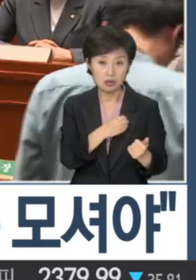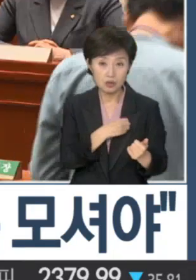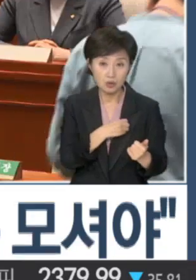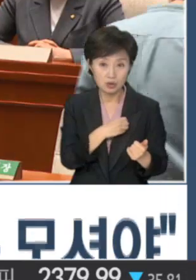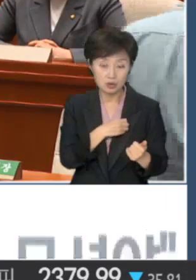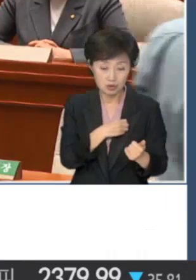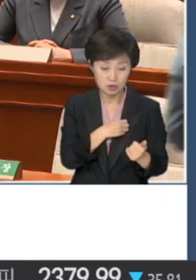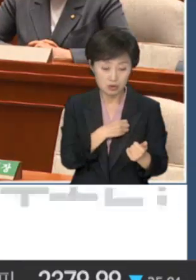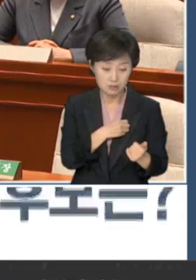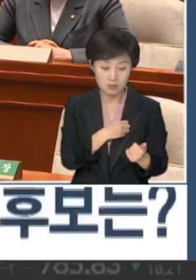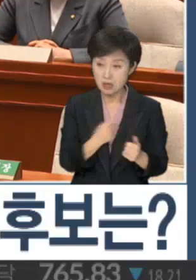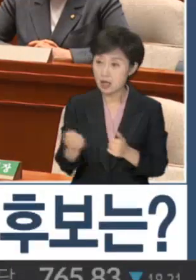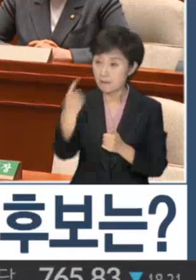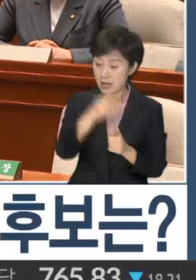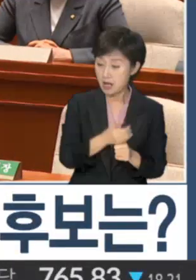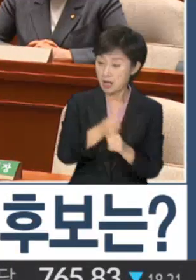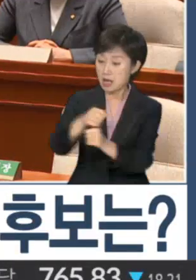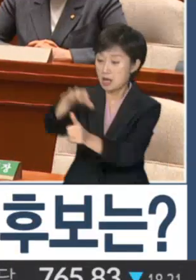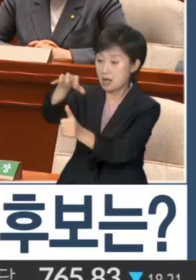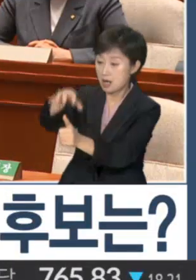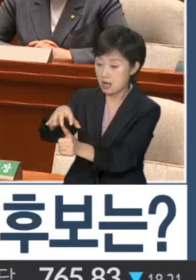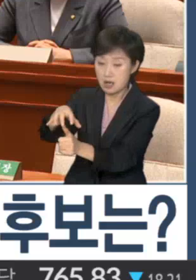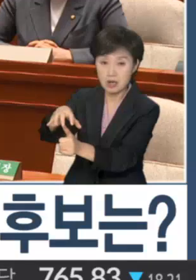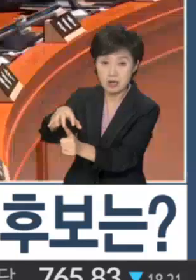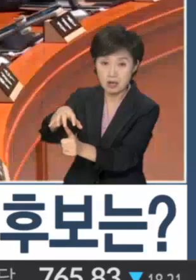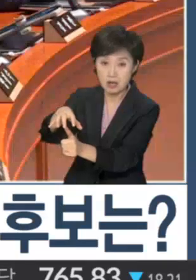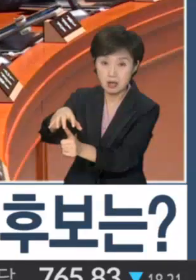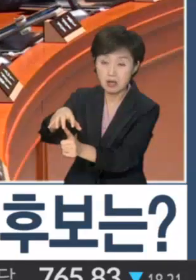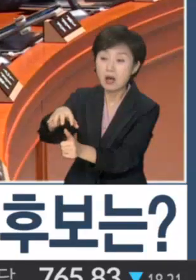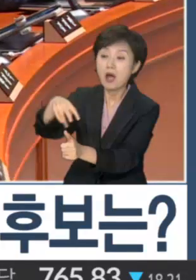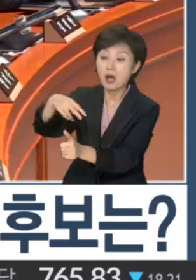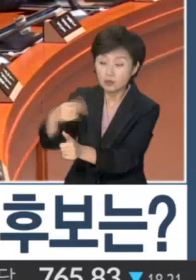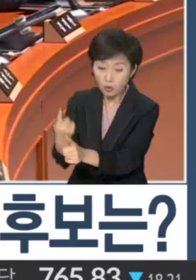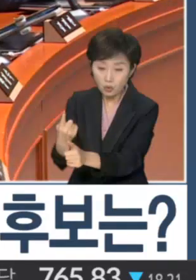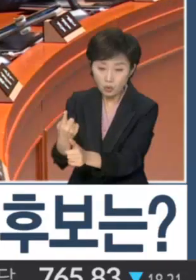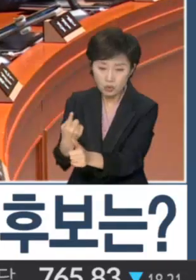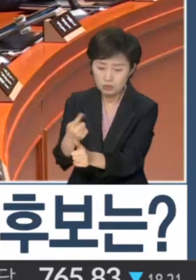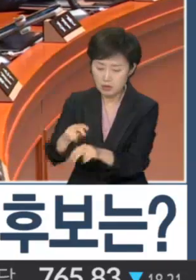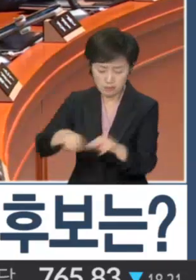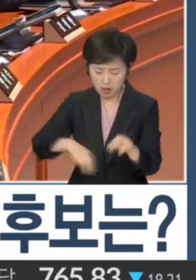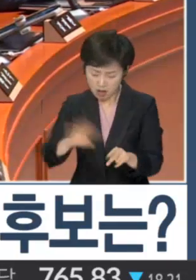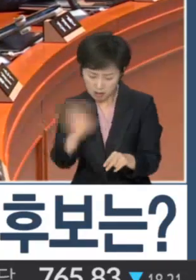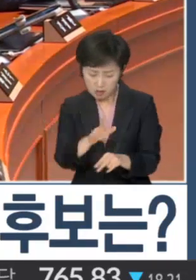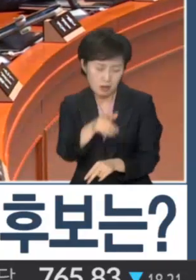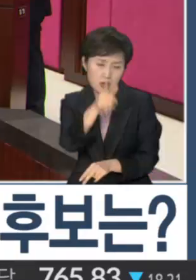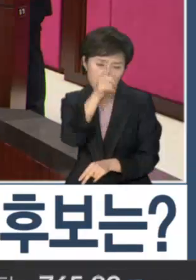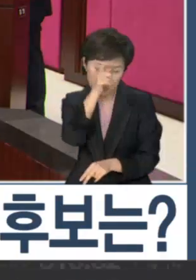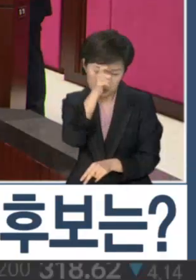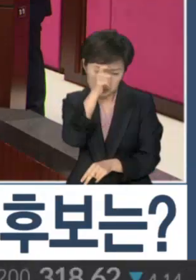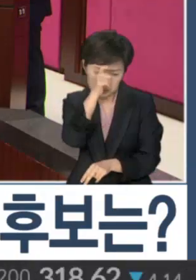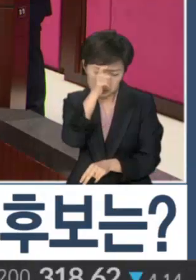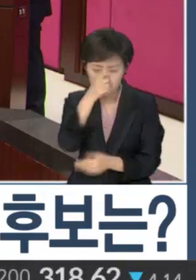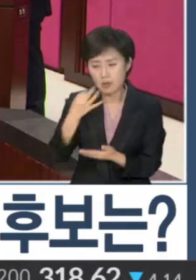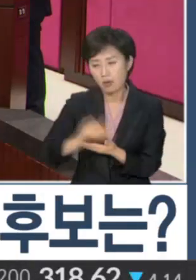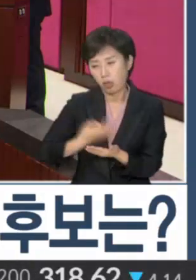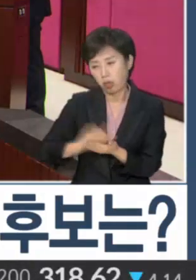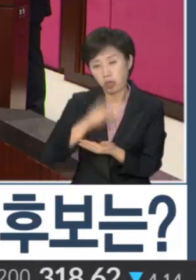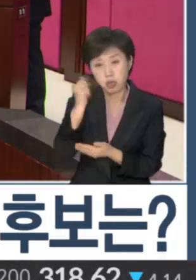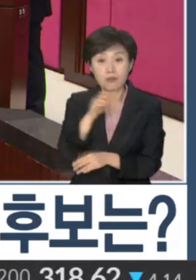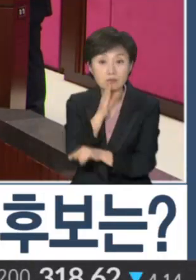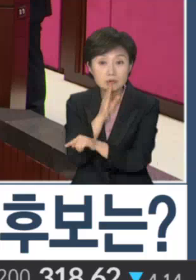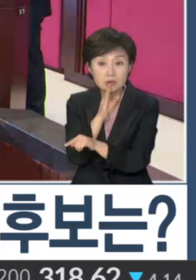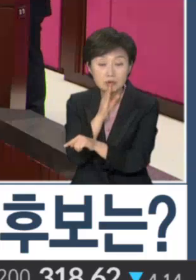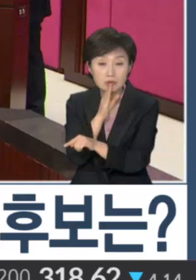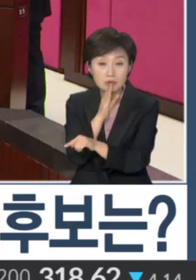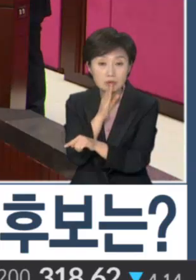세비는 세비대로 받고 국회의원에 가는 의원회당대로 불이 켜져서 보좌진 월급도 그대로 다 나가게 됩니다. 아닌 걸 알면서도 아무도